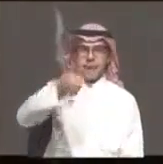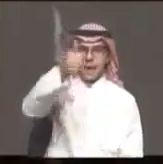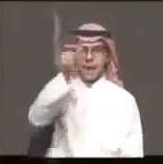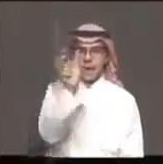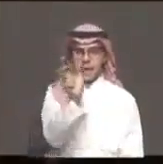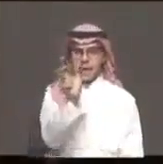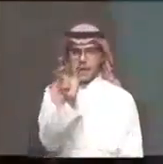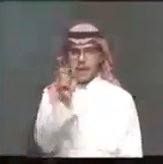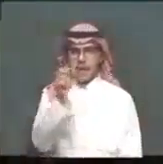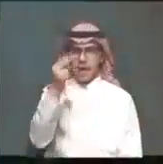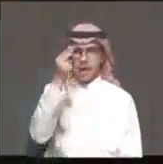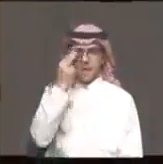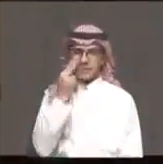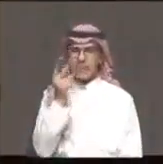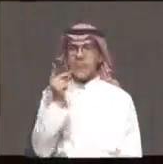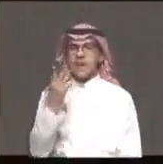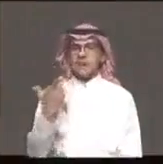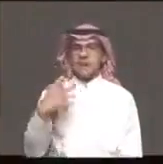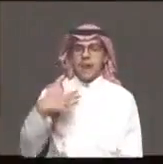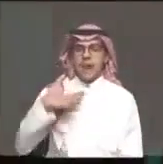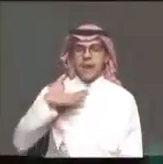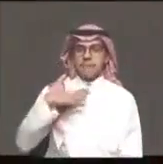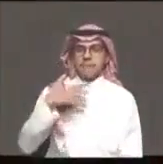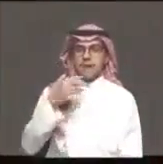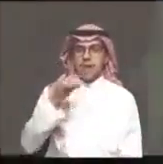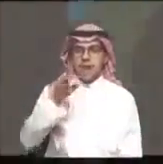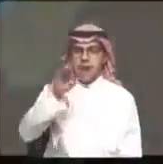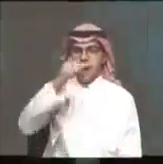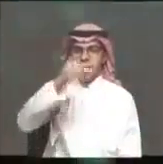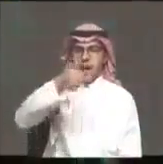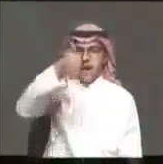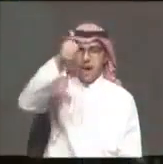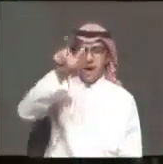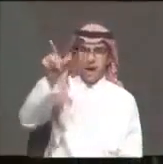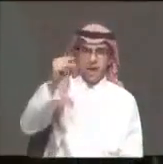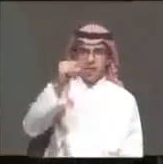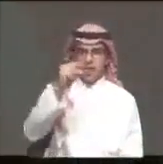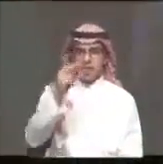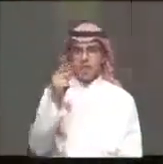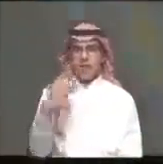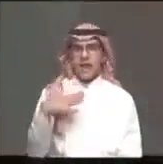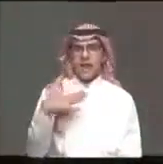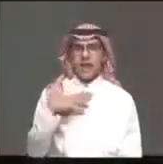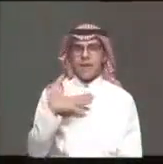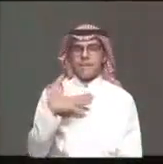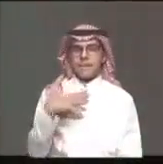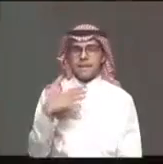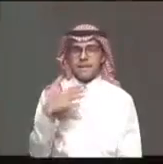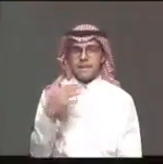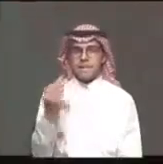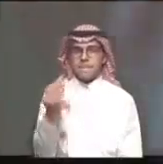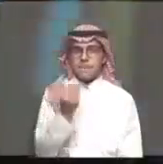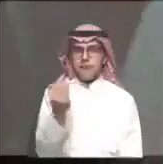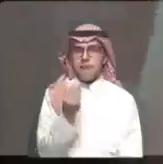العزيز بن سلمان بن عبد العزيز وصاحب السمو الملكي الأمير خالد بن عبد العزيز بن سلمان بن عبد العزيز وصاحب